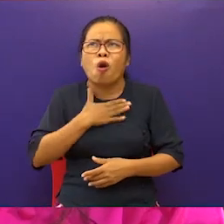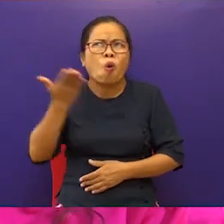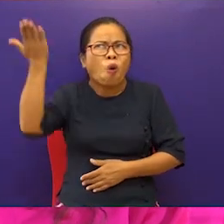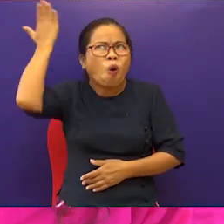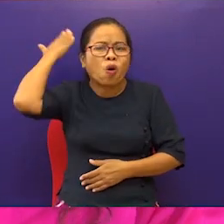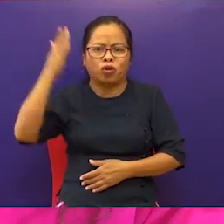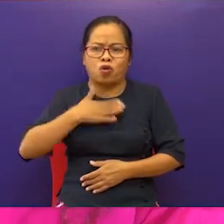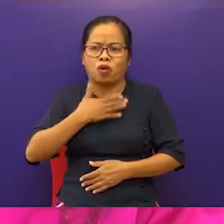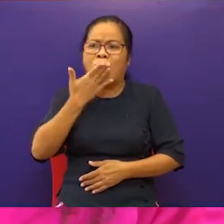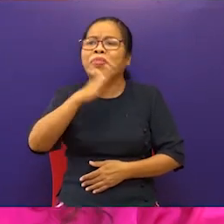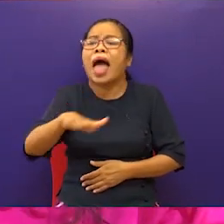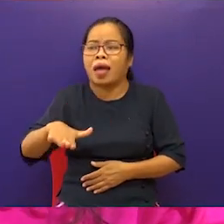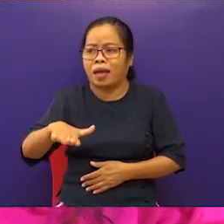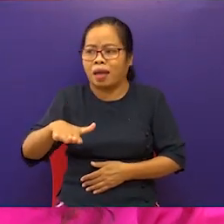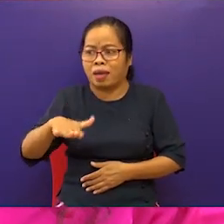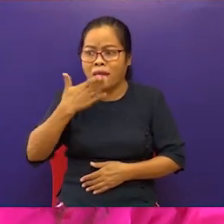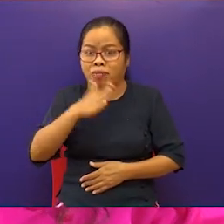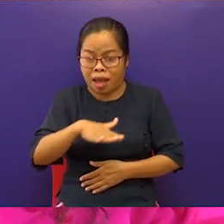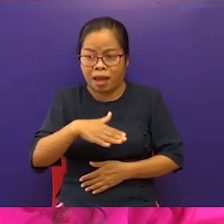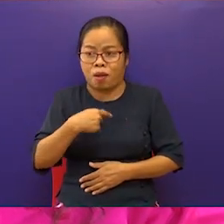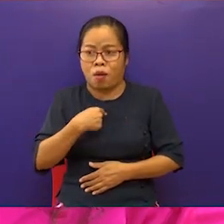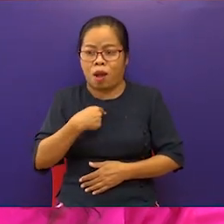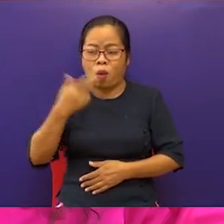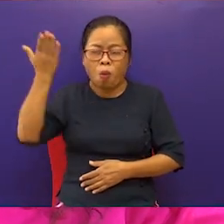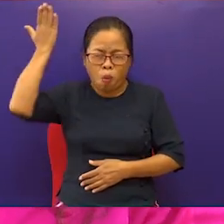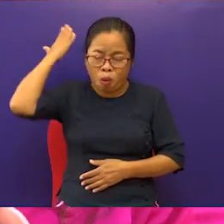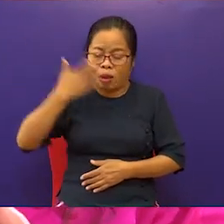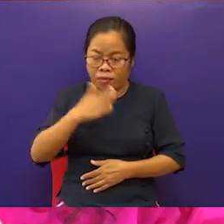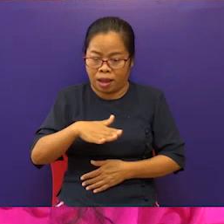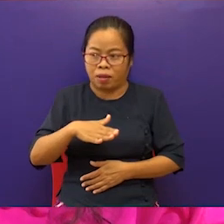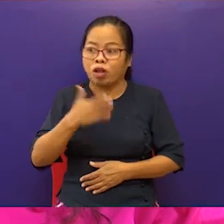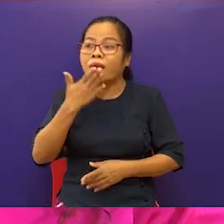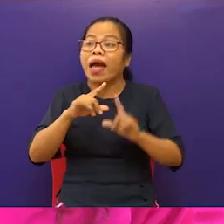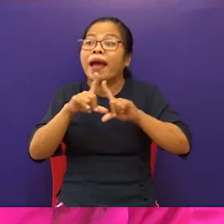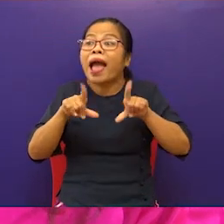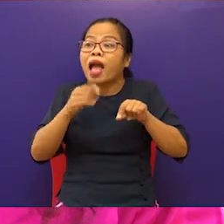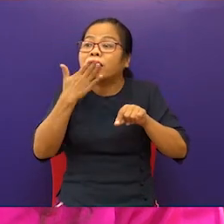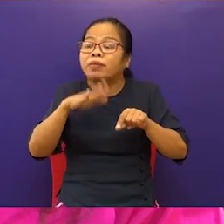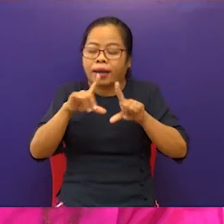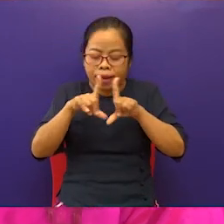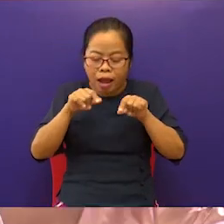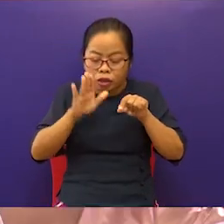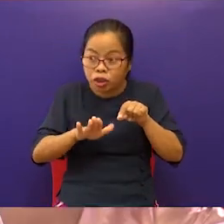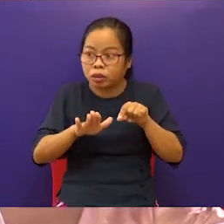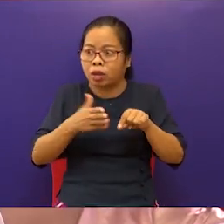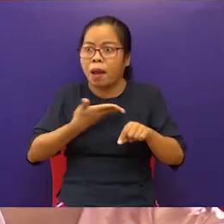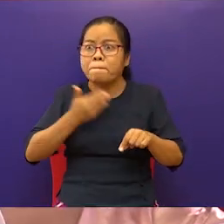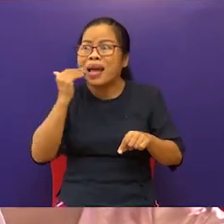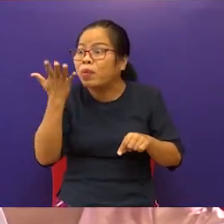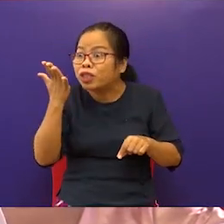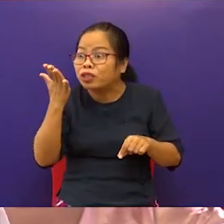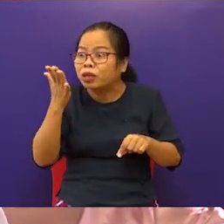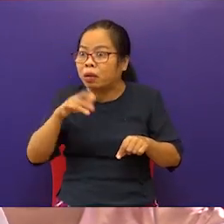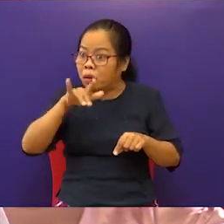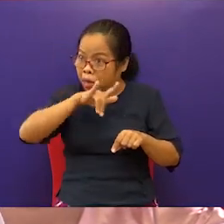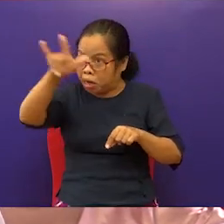9မျိုးရှိတယ်ရှင်။ဟိုအသက်မွေးစားနေပြီးတော့2နှစ်အရွယ်နော်။နောက်ပြီးတော့2နှစ်ကနေပြီးတော့9နှစ်အရွယ်နောက်ပြီးတော့9နှစ်ကနေ